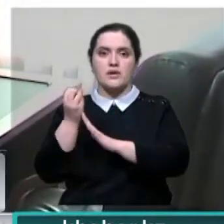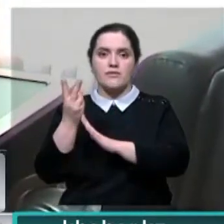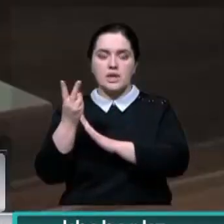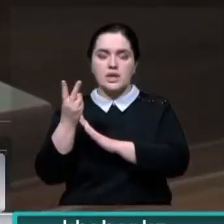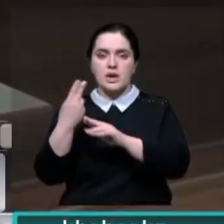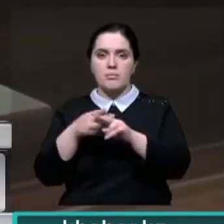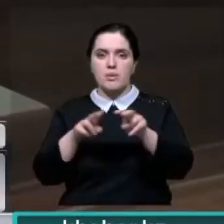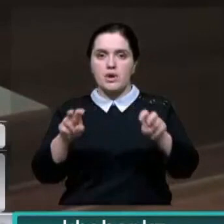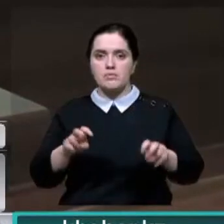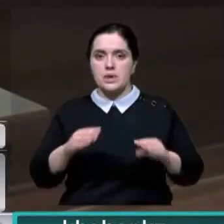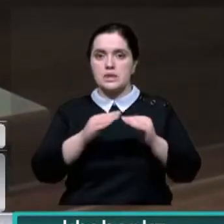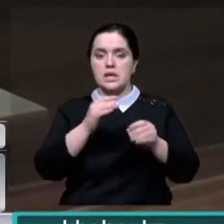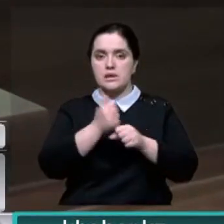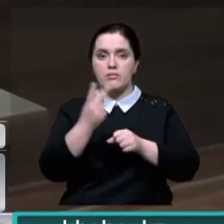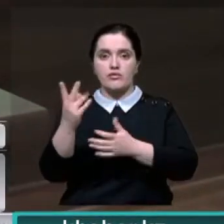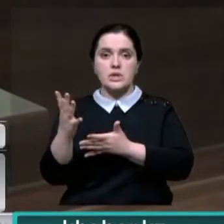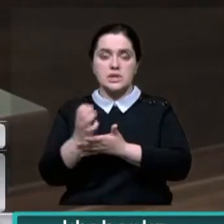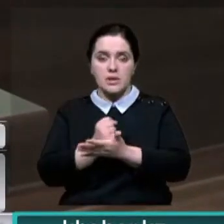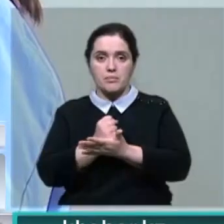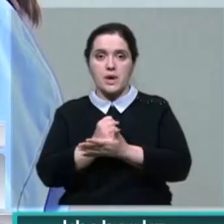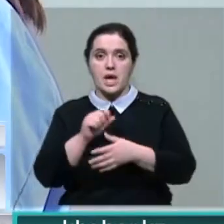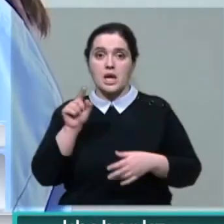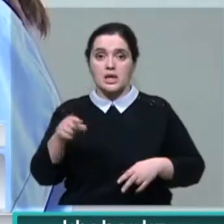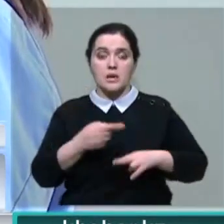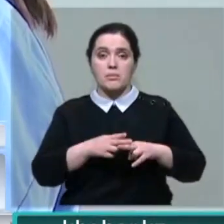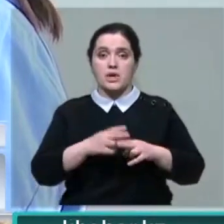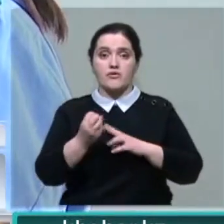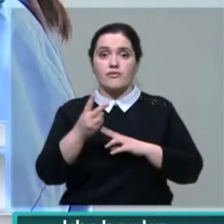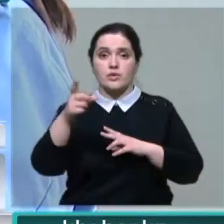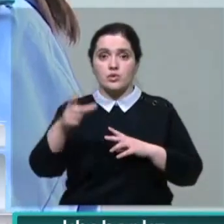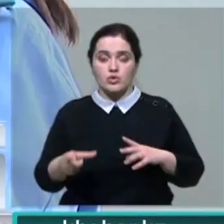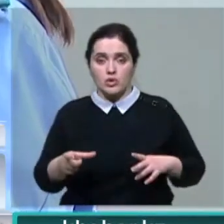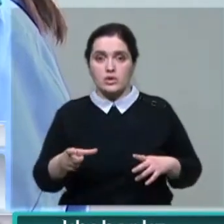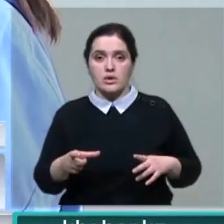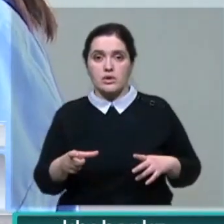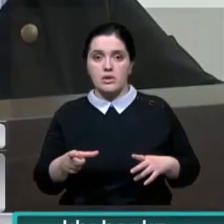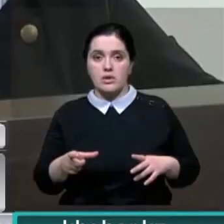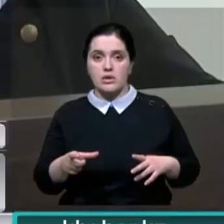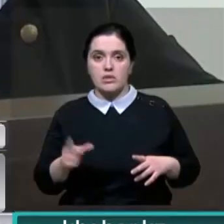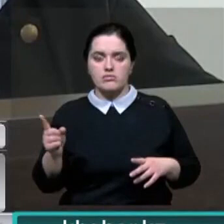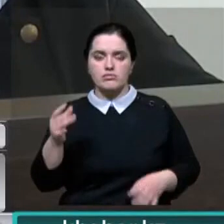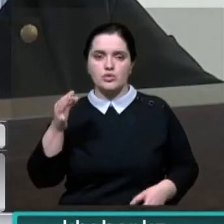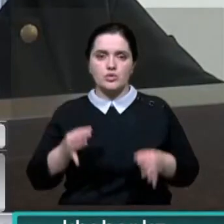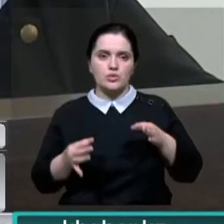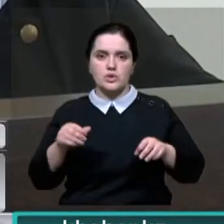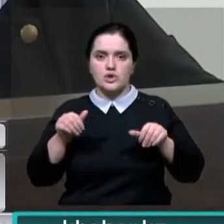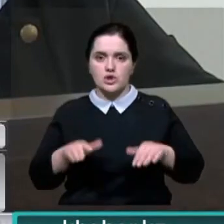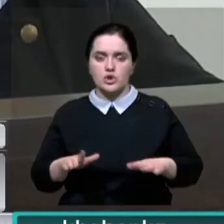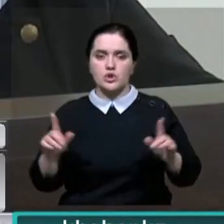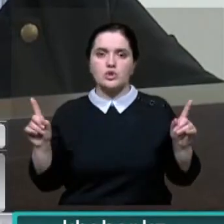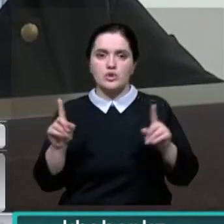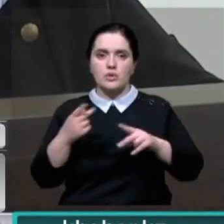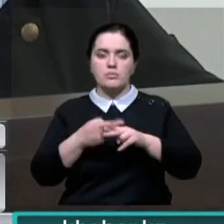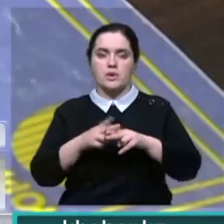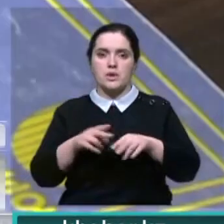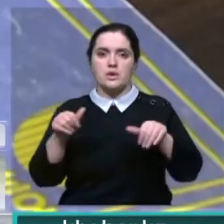присяжных, 10 основных и 2 запасных. И вот эти самые 12 человек есть, по сути, вершители судеб. И чтобы вершить их,